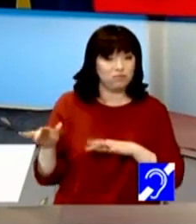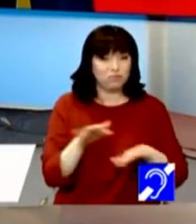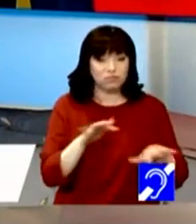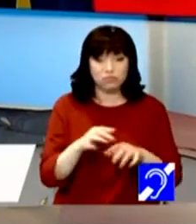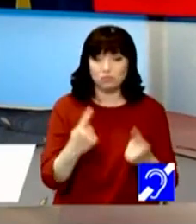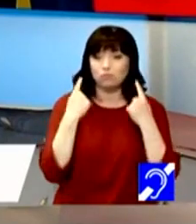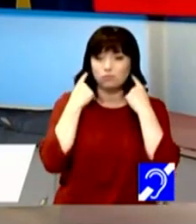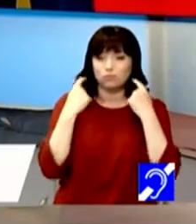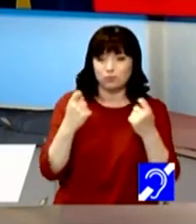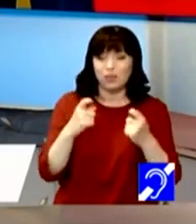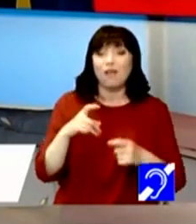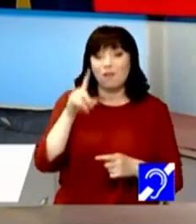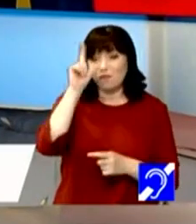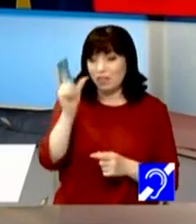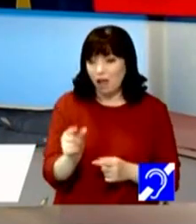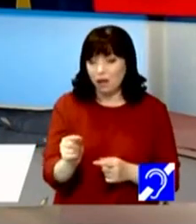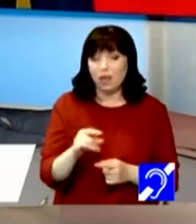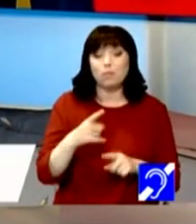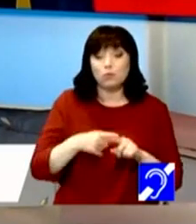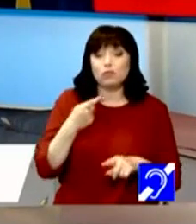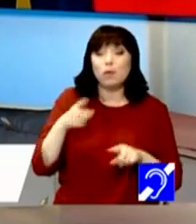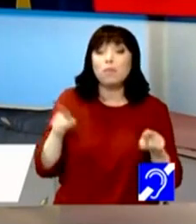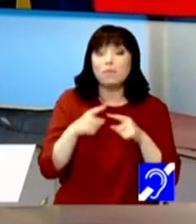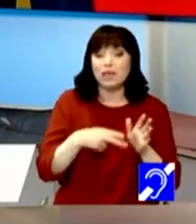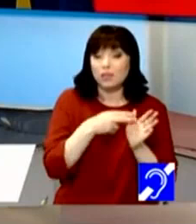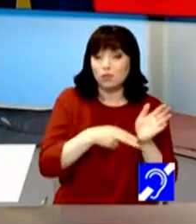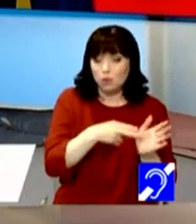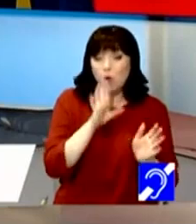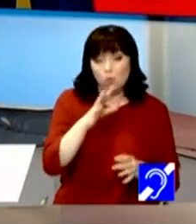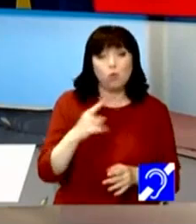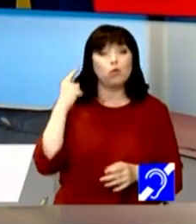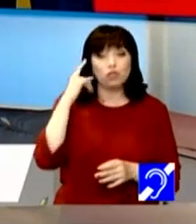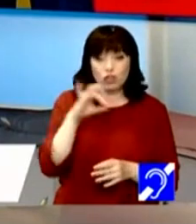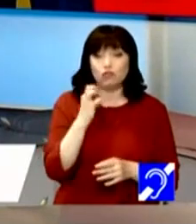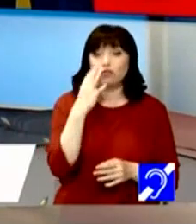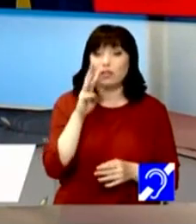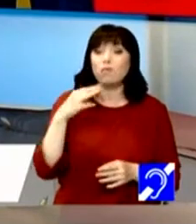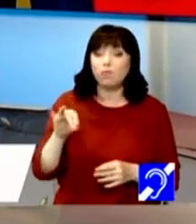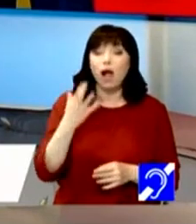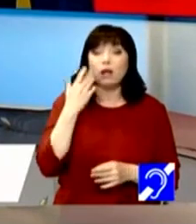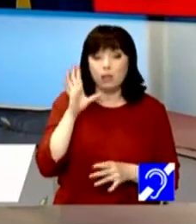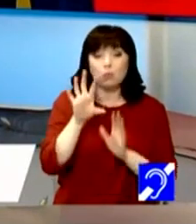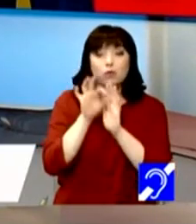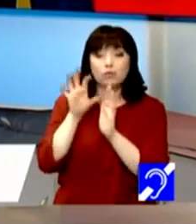pe scena de la Torino, astfel că piesa Trenulețul se va auzi și în 14 mai, când se vor desemna câștigătorii din acest an